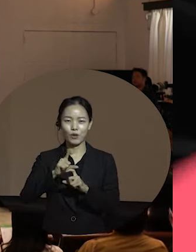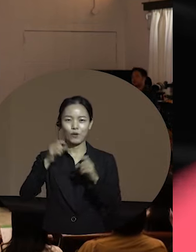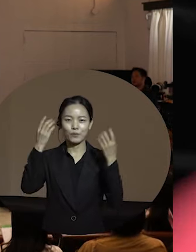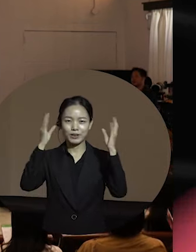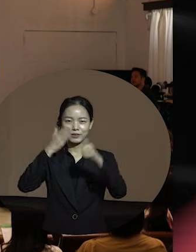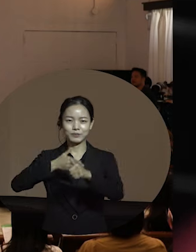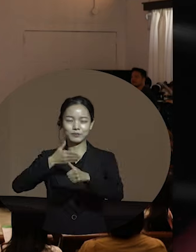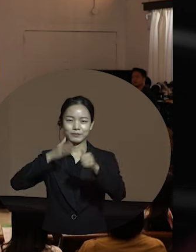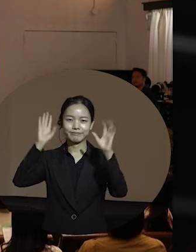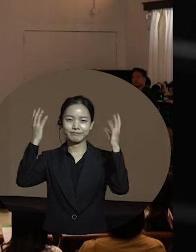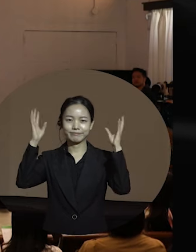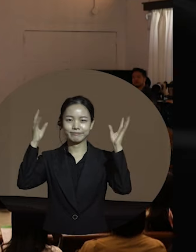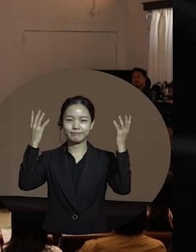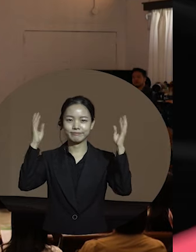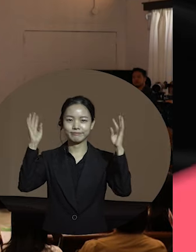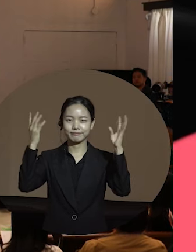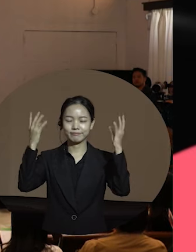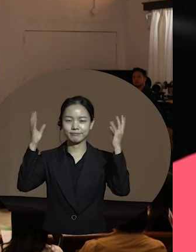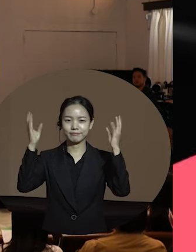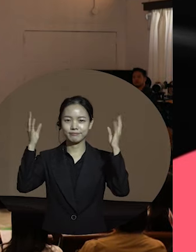부탁드립니다.